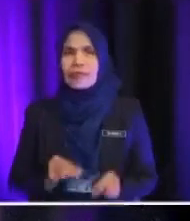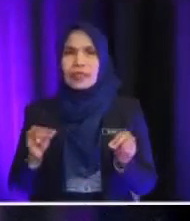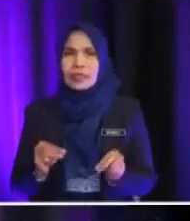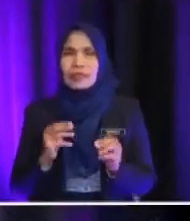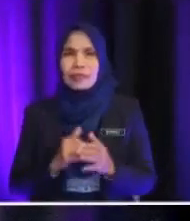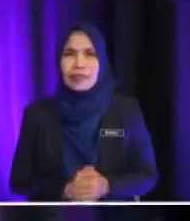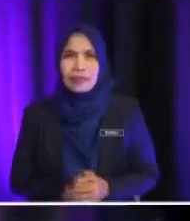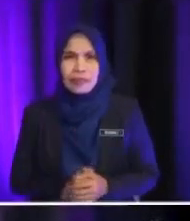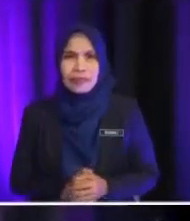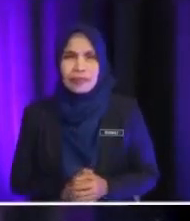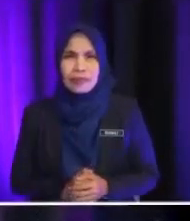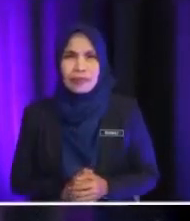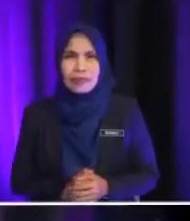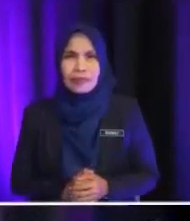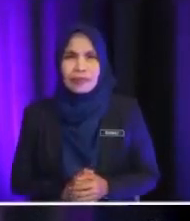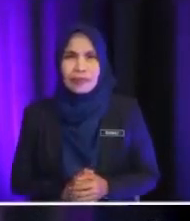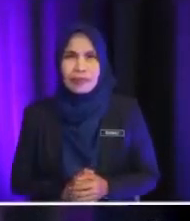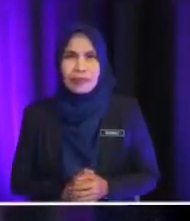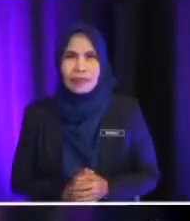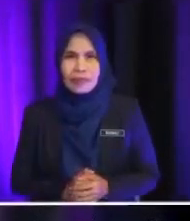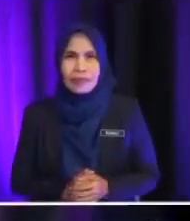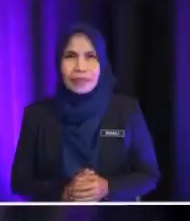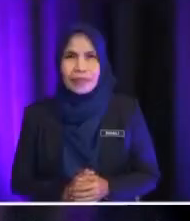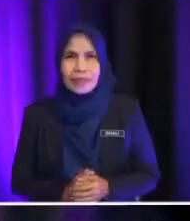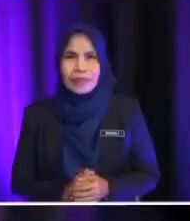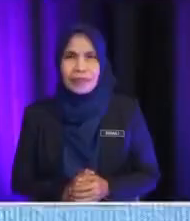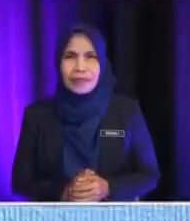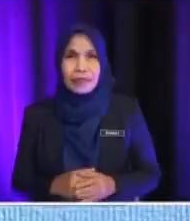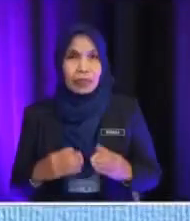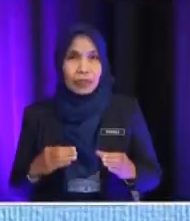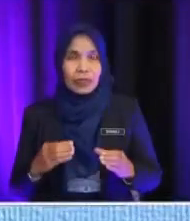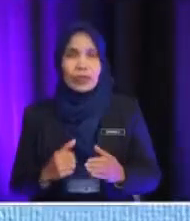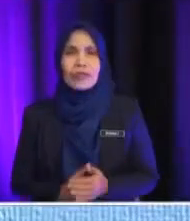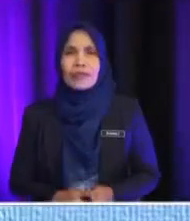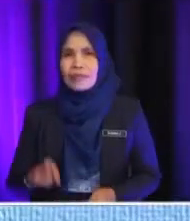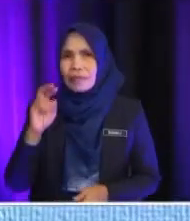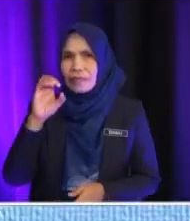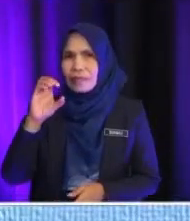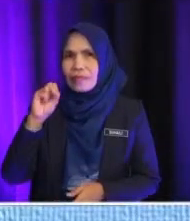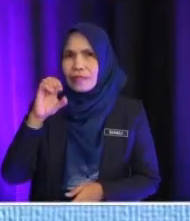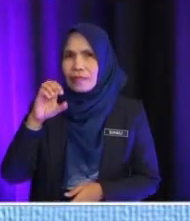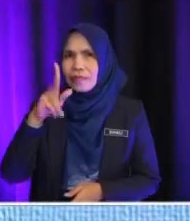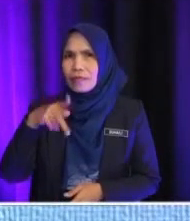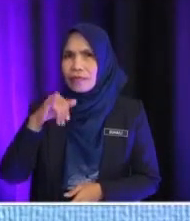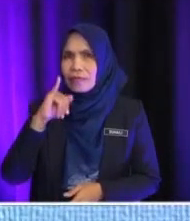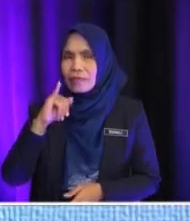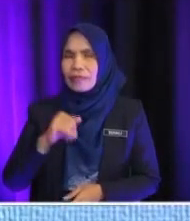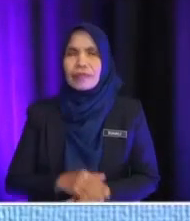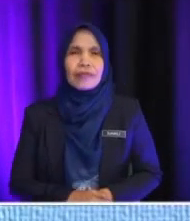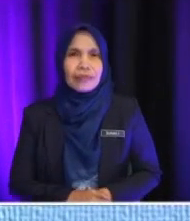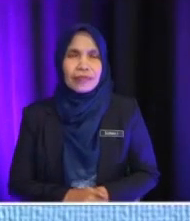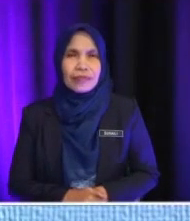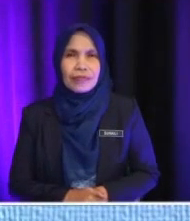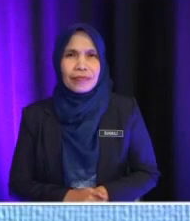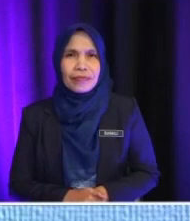ada resepi standard yang cikgu gunakan. Okey, ini adalah contoh resepi standard yang cikgu adalah. Tapi